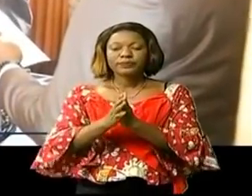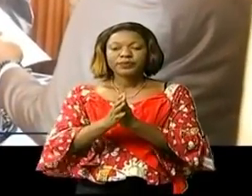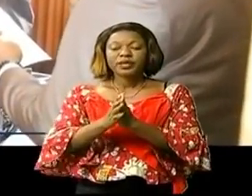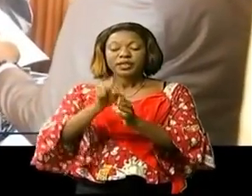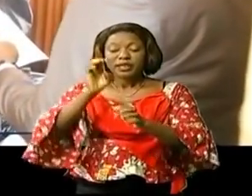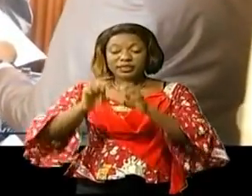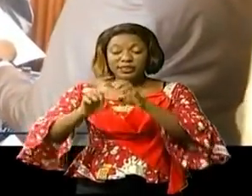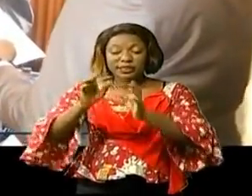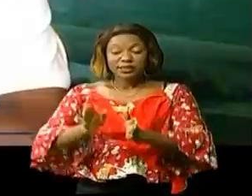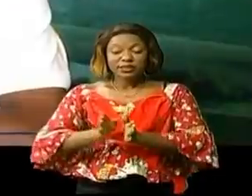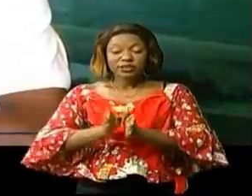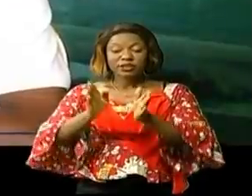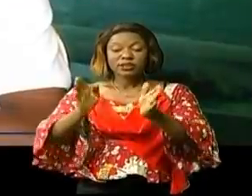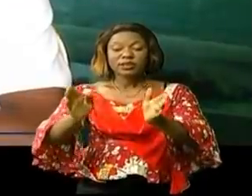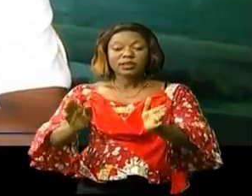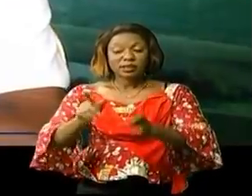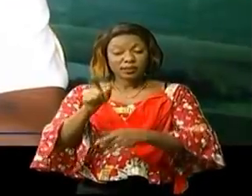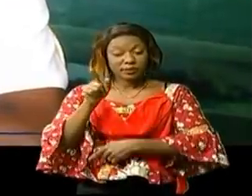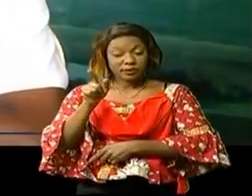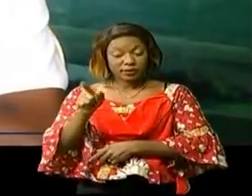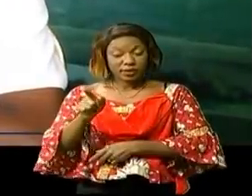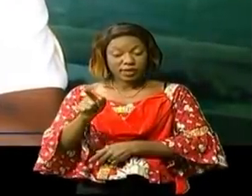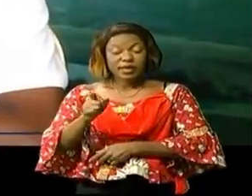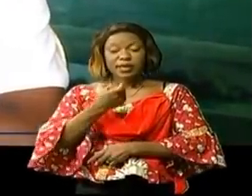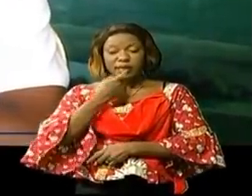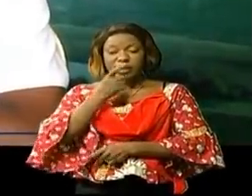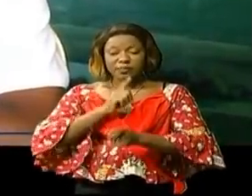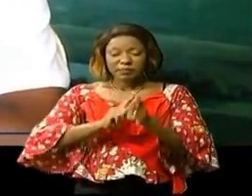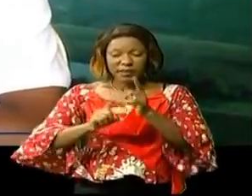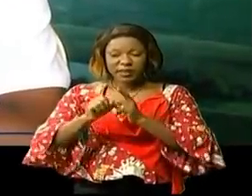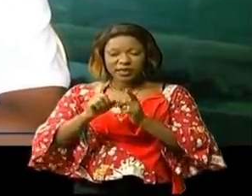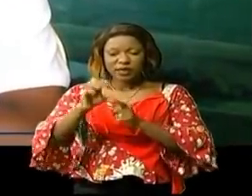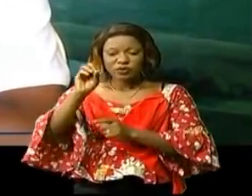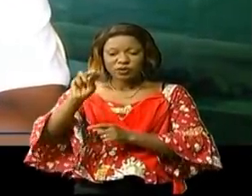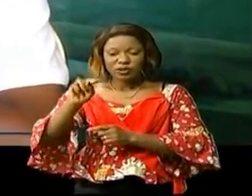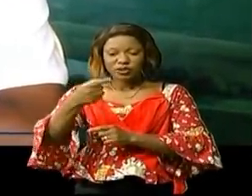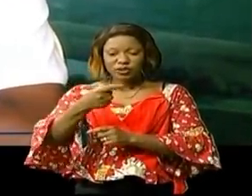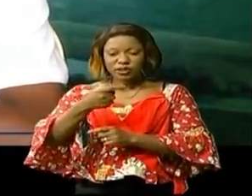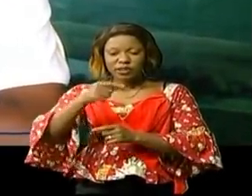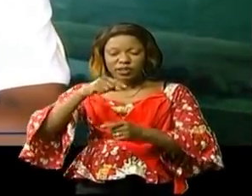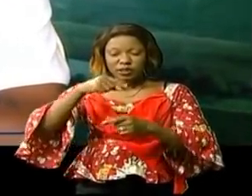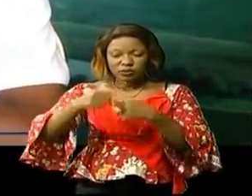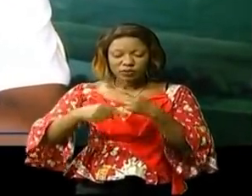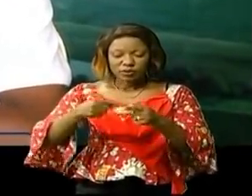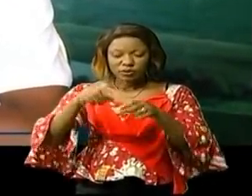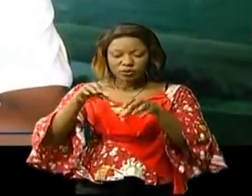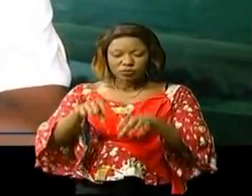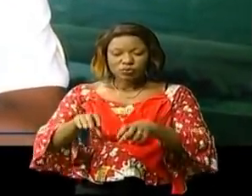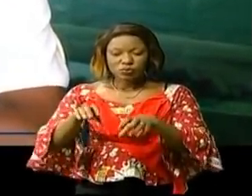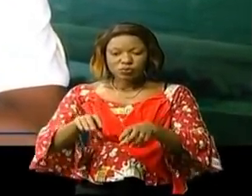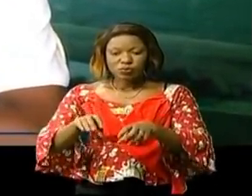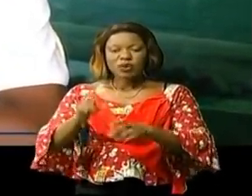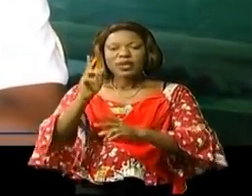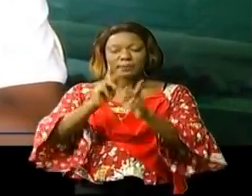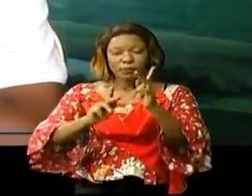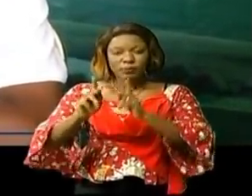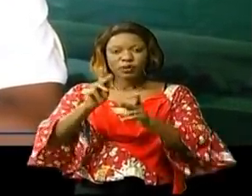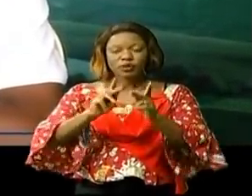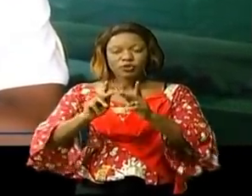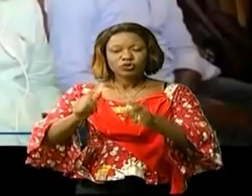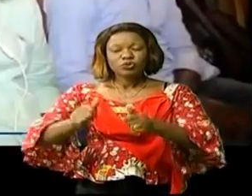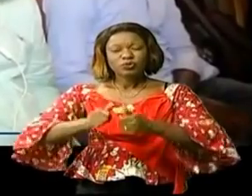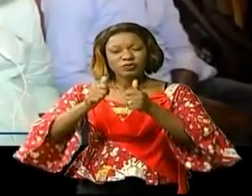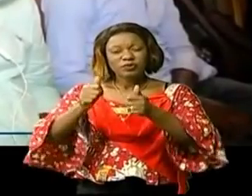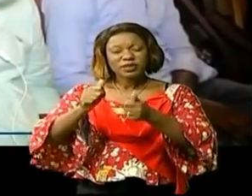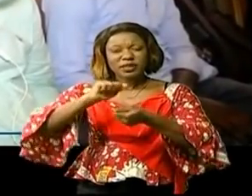secrétaire général, Gauthier Fingila, affirme que son ASBEL a pris corps du postulat qu'en RDC, la population rurale vit dans